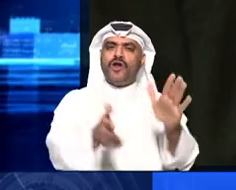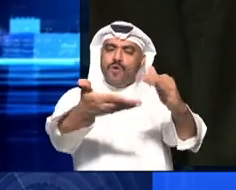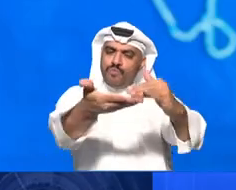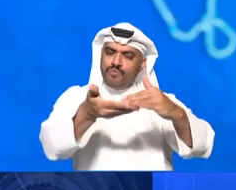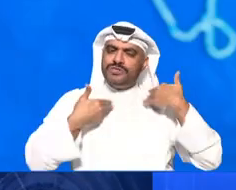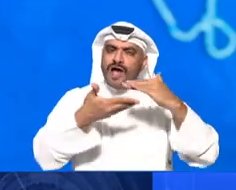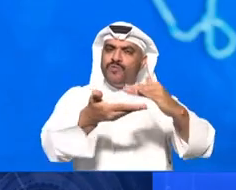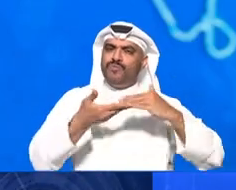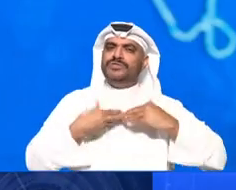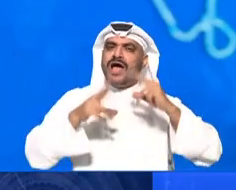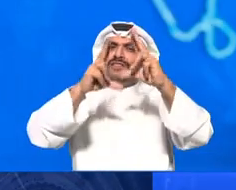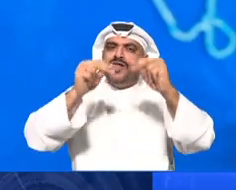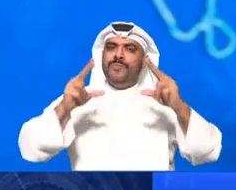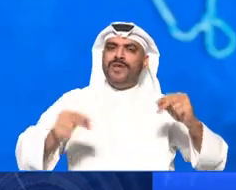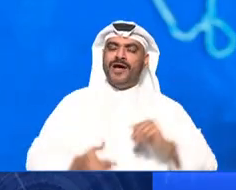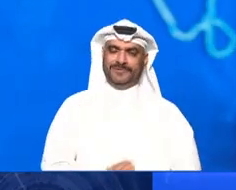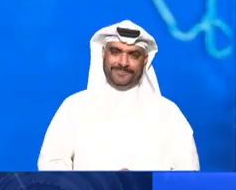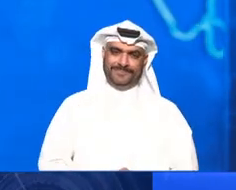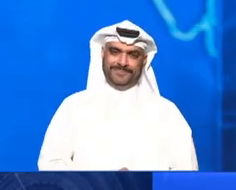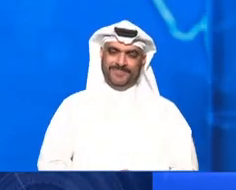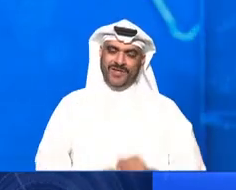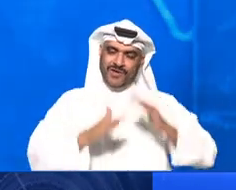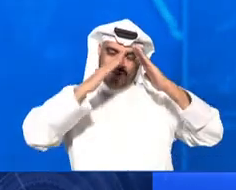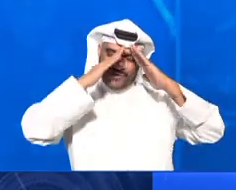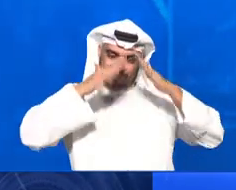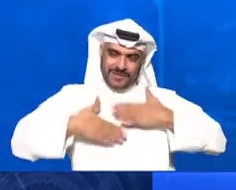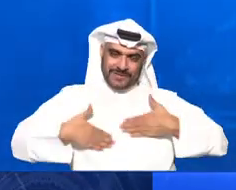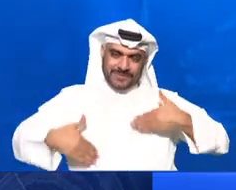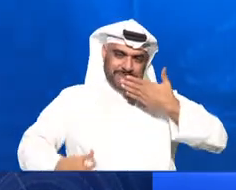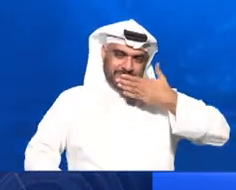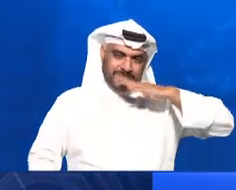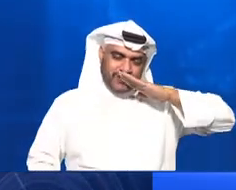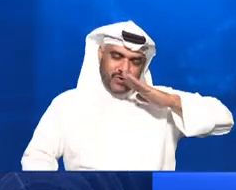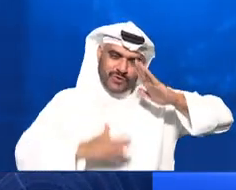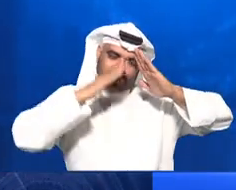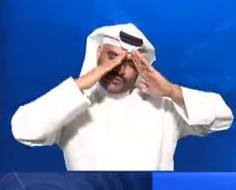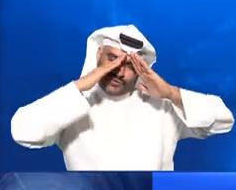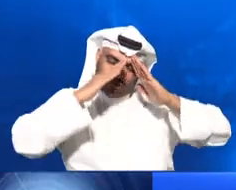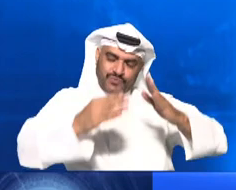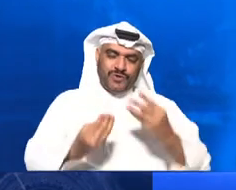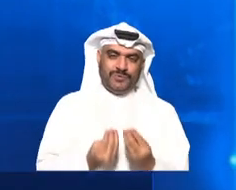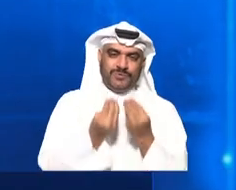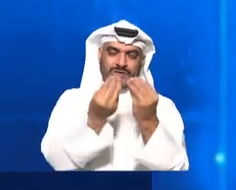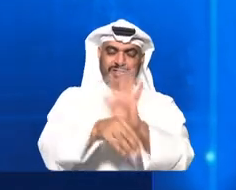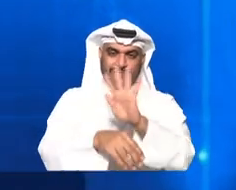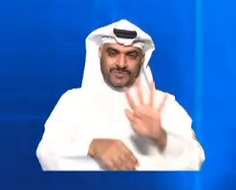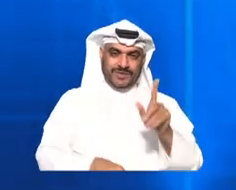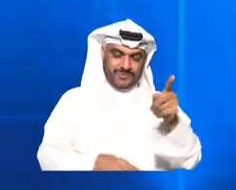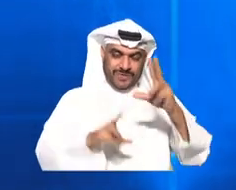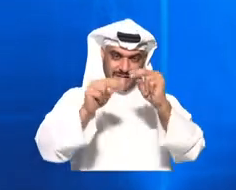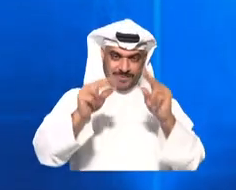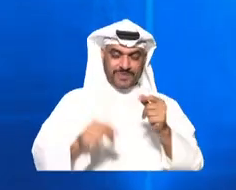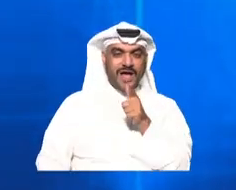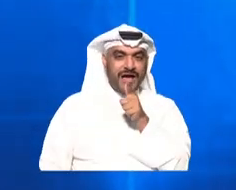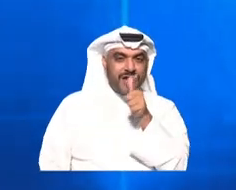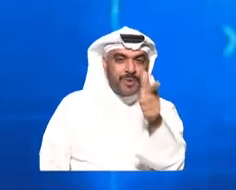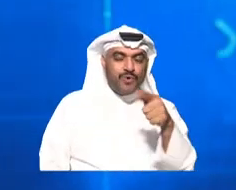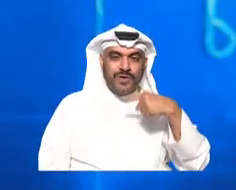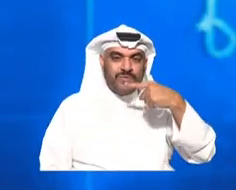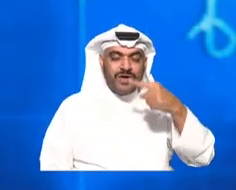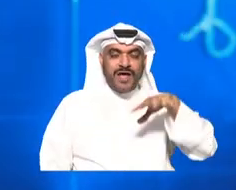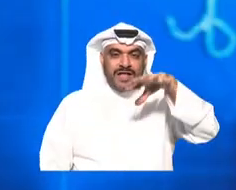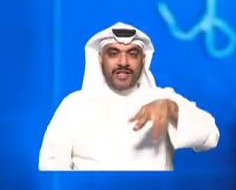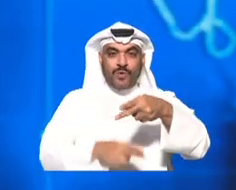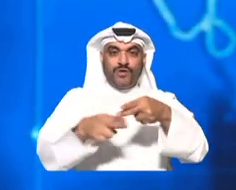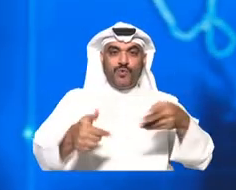ما نقدمه اليوم للبنان بفضل الله وبحمده لا منة ولا فضلا، لكن نريد أن نتحدث اليوم عن أن كون دولة الكويت